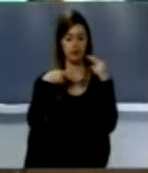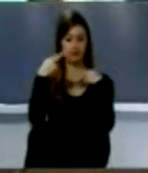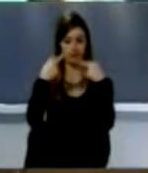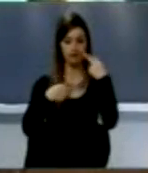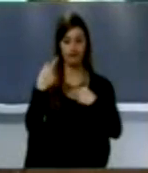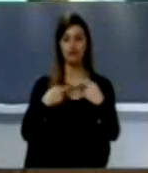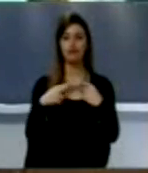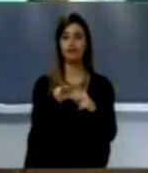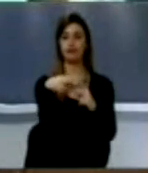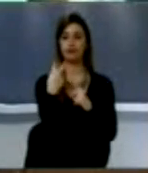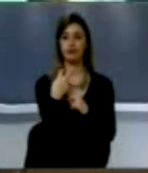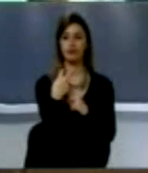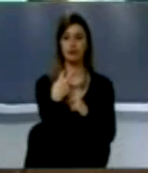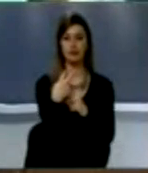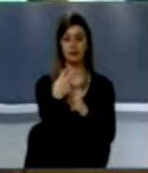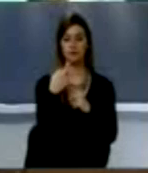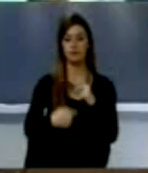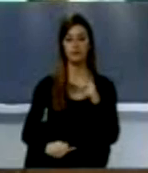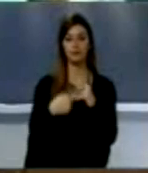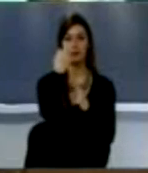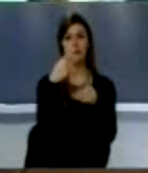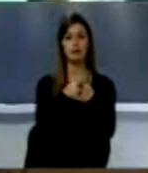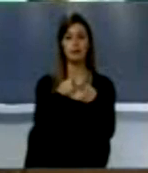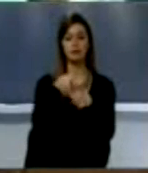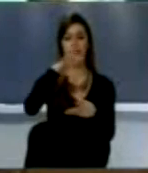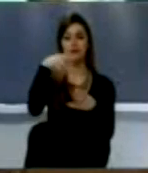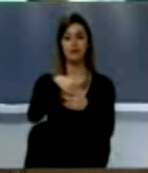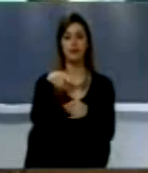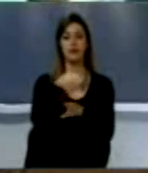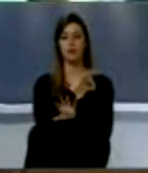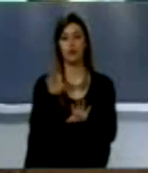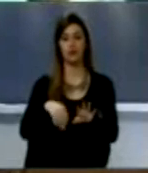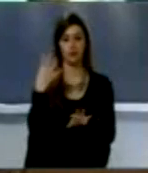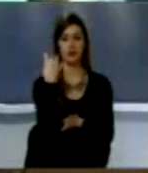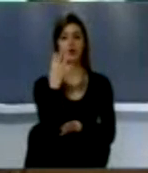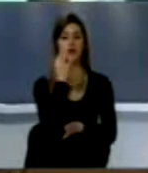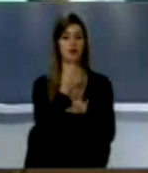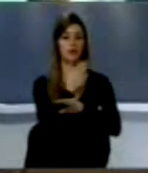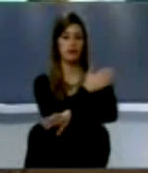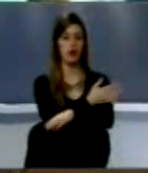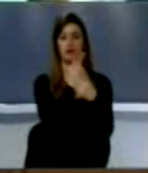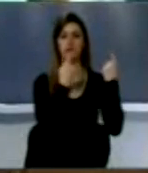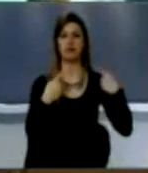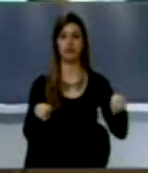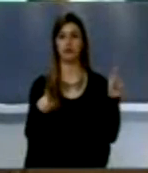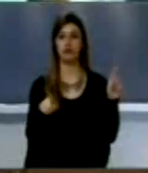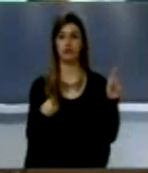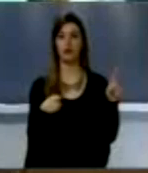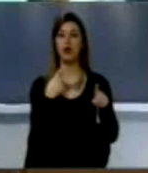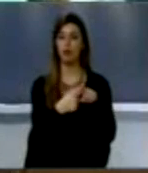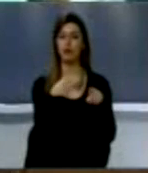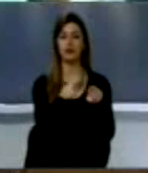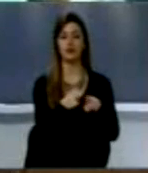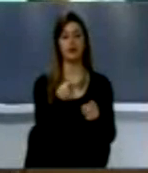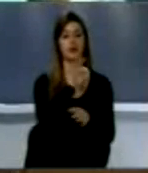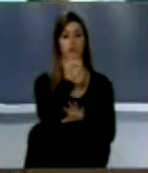me vetveten dhe të rikujtonin deklaratat e veta mbi të njëjtin projekt buxhet që nuk janë më të vjetra se 40 ditë. Dhe do të kujtoheshin